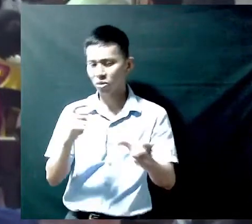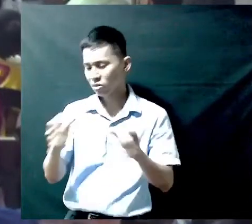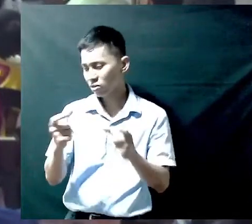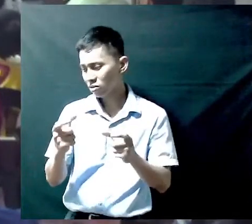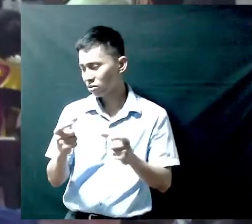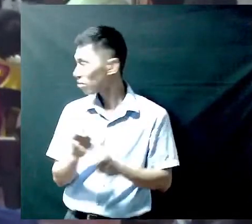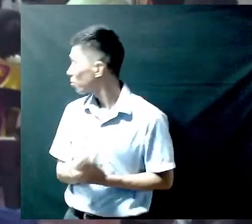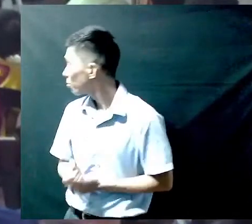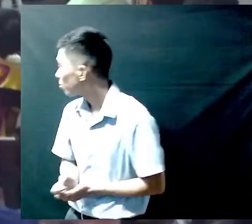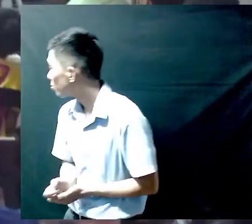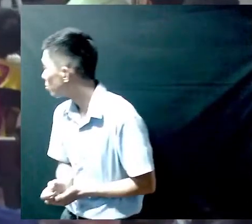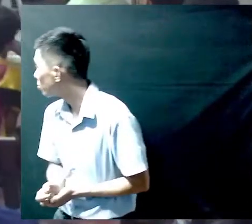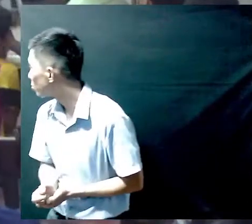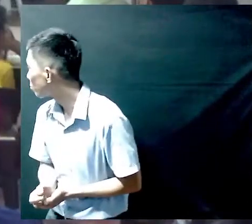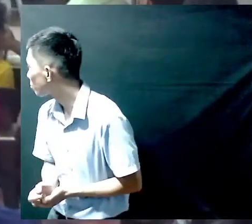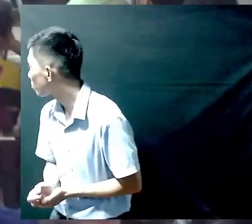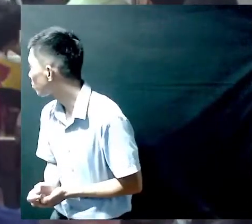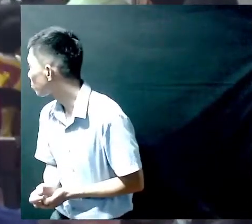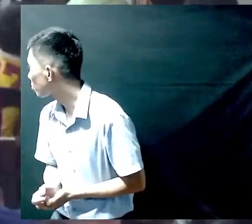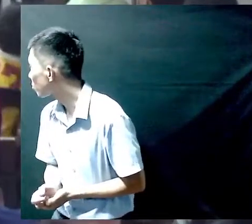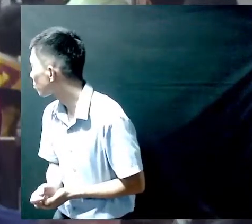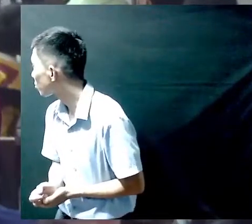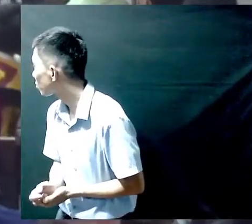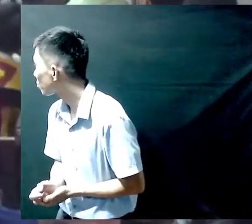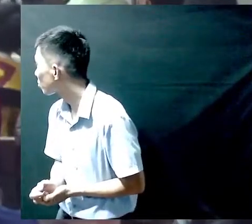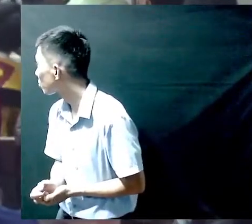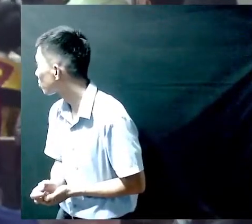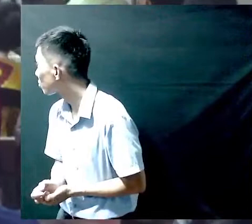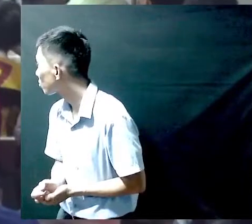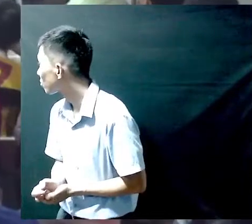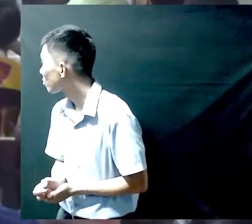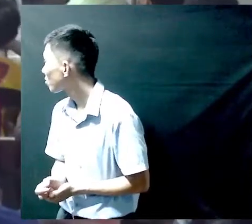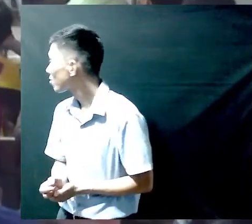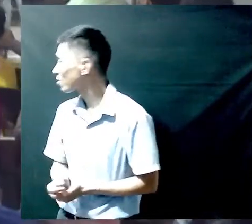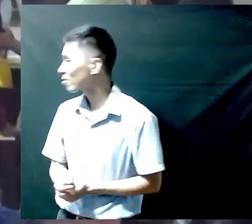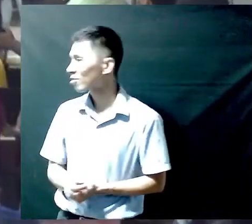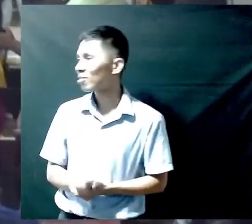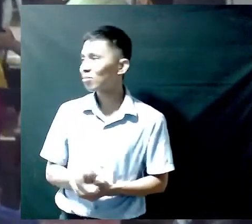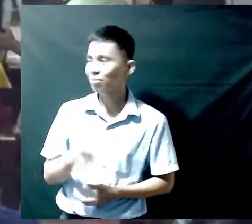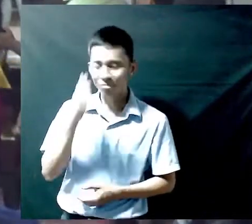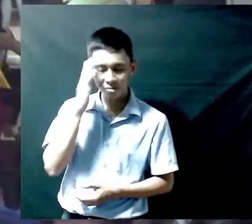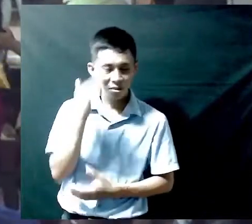dili. Tama, hindi ko lang kung ano yung dili. Dili, ito, okay.